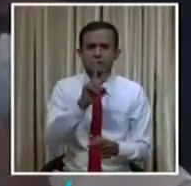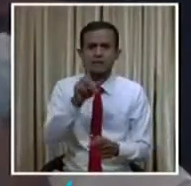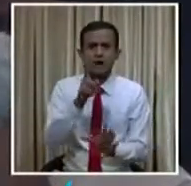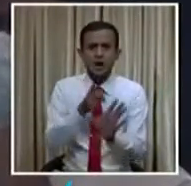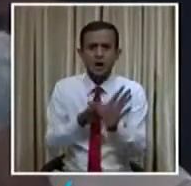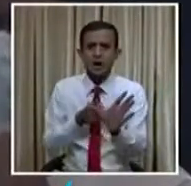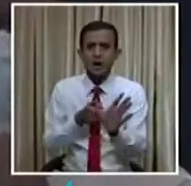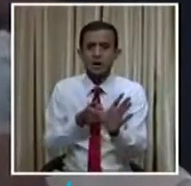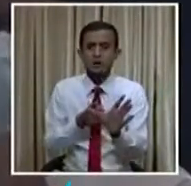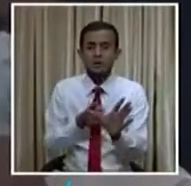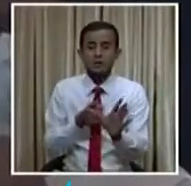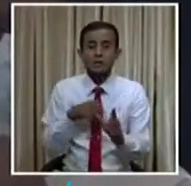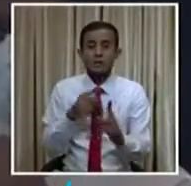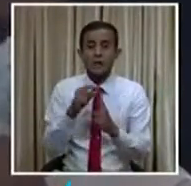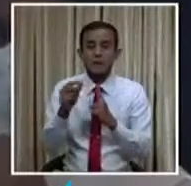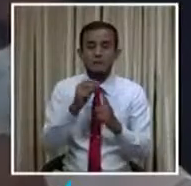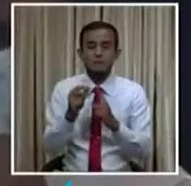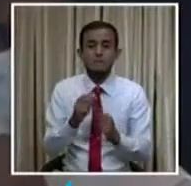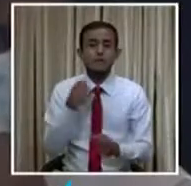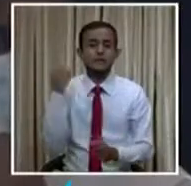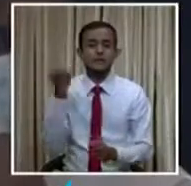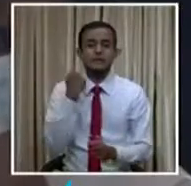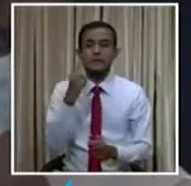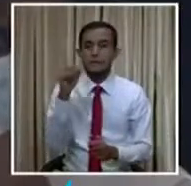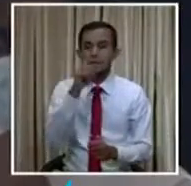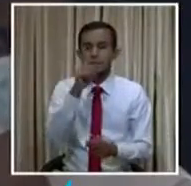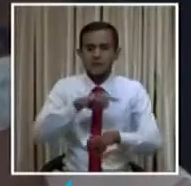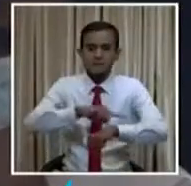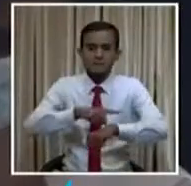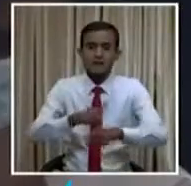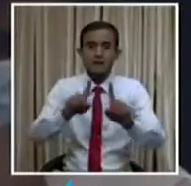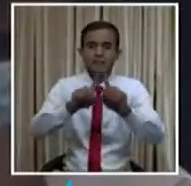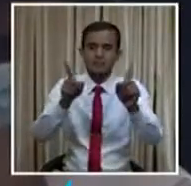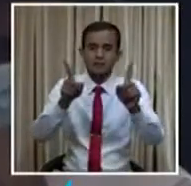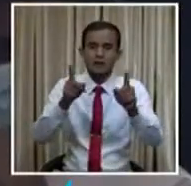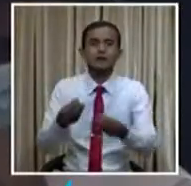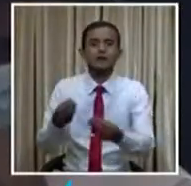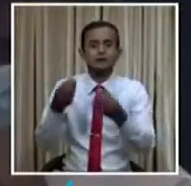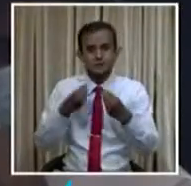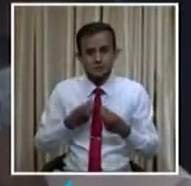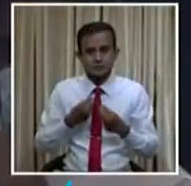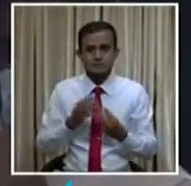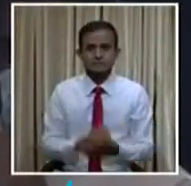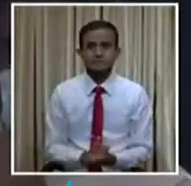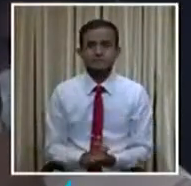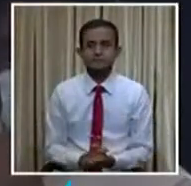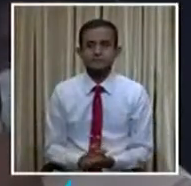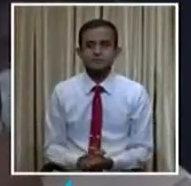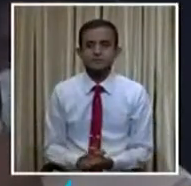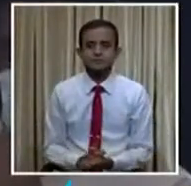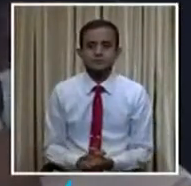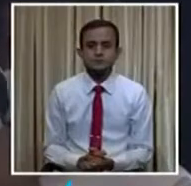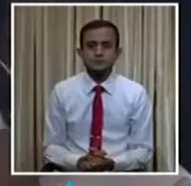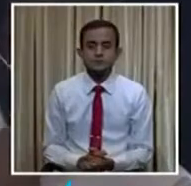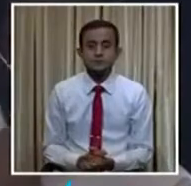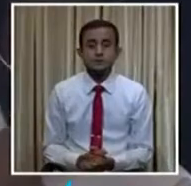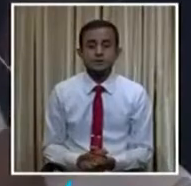වසරට මේ පාර්ලිමේන්තු අමතන්න ලැබුණු පළවෙනි විනාඩි 10 ලබා දීම සම්බන්ධව